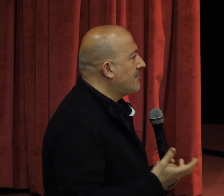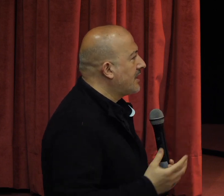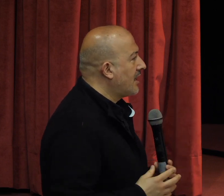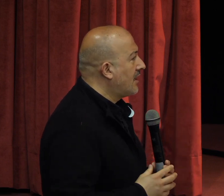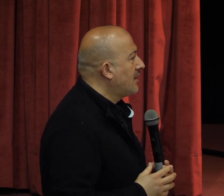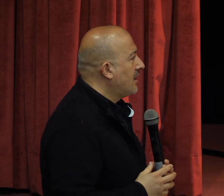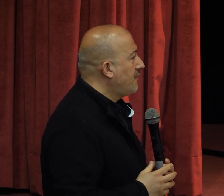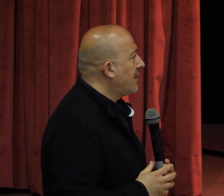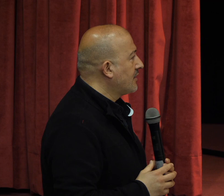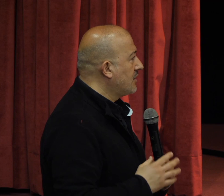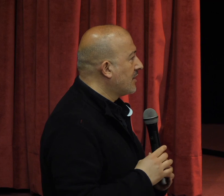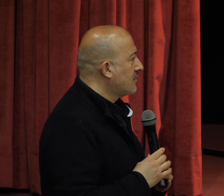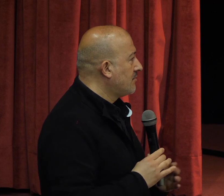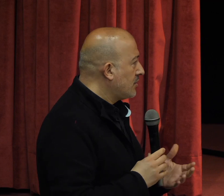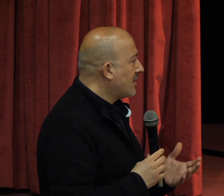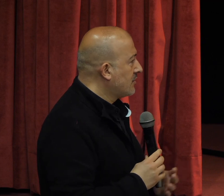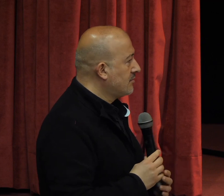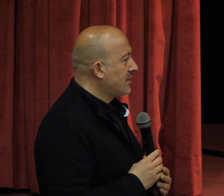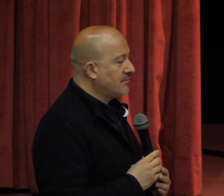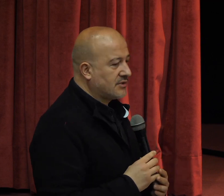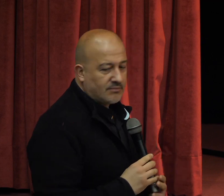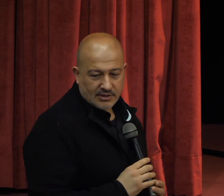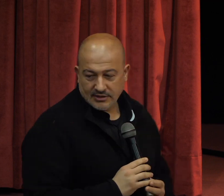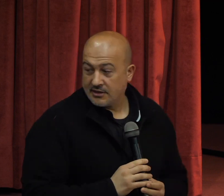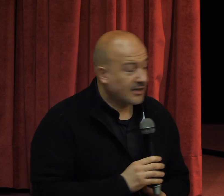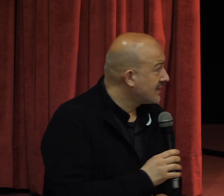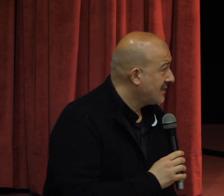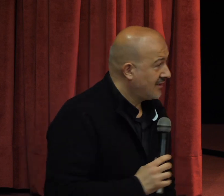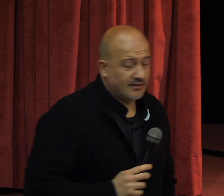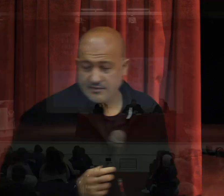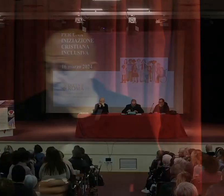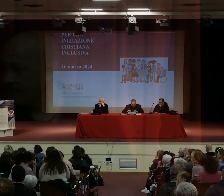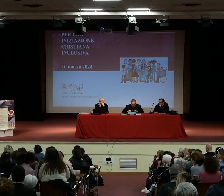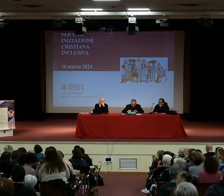intervenire in maniera efficace di quanto più di quanto si potrebbe Insomma